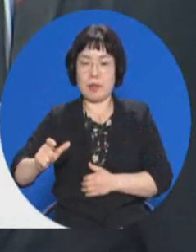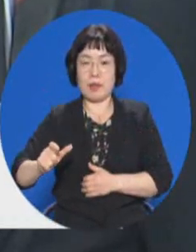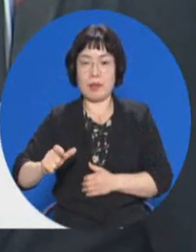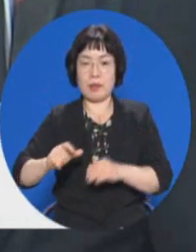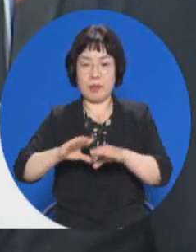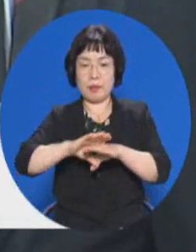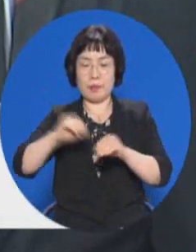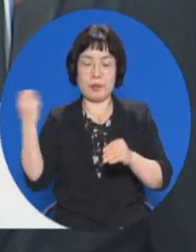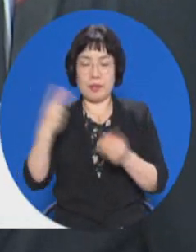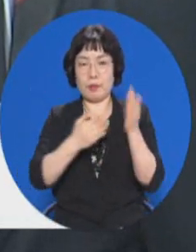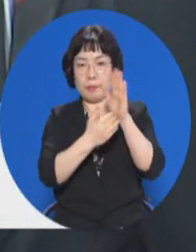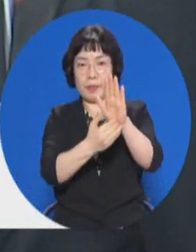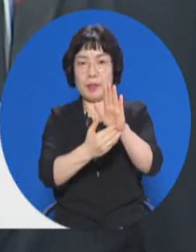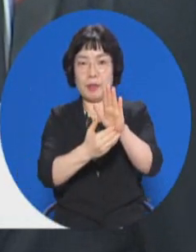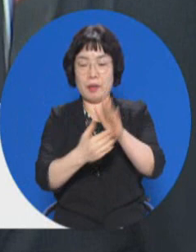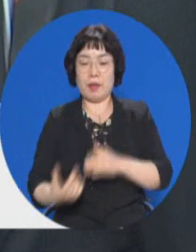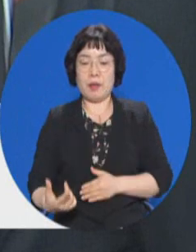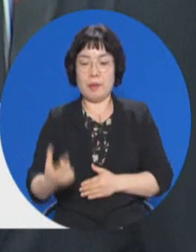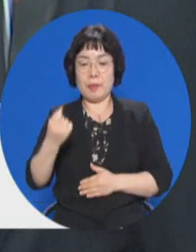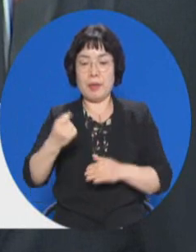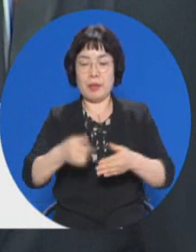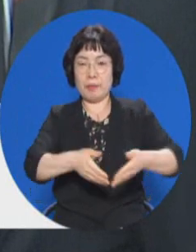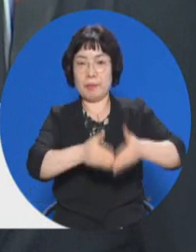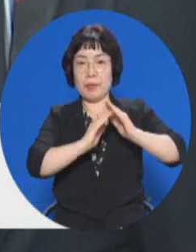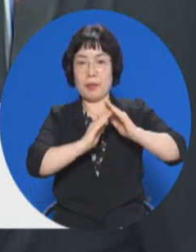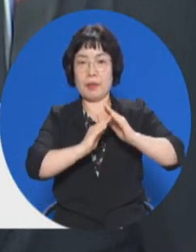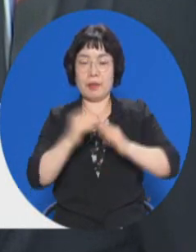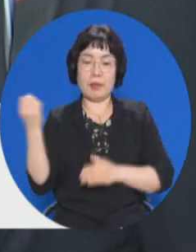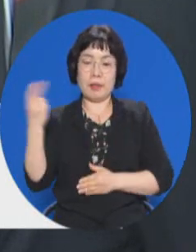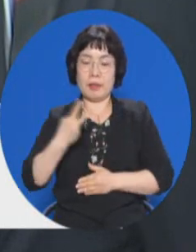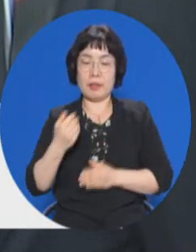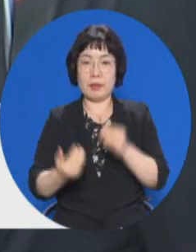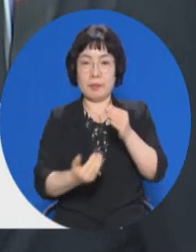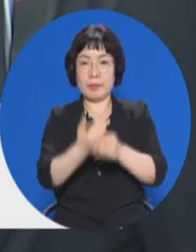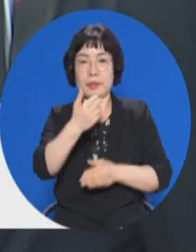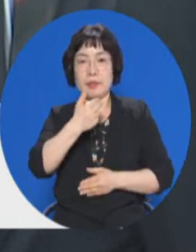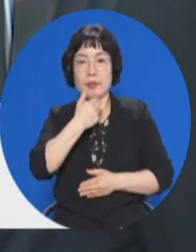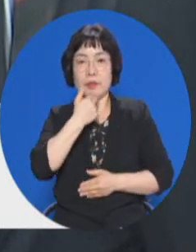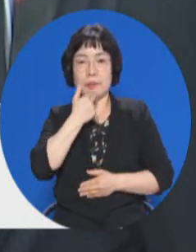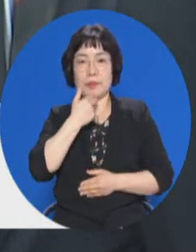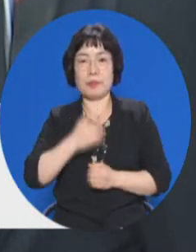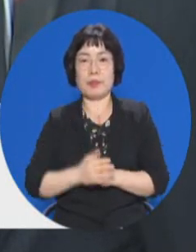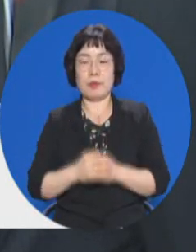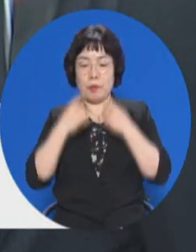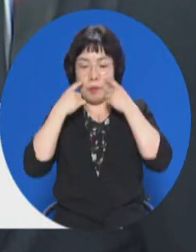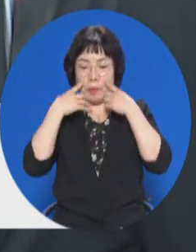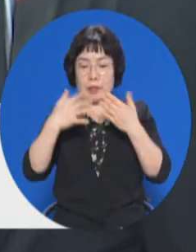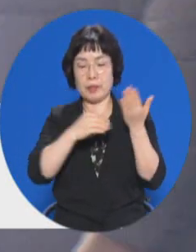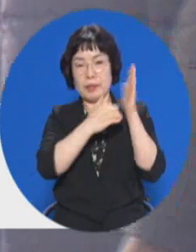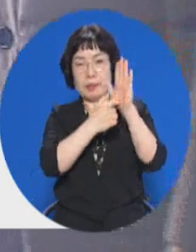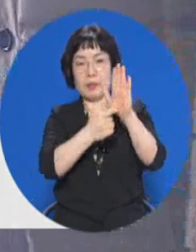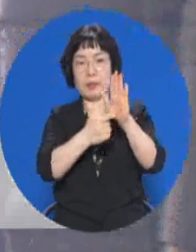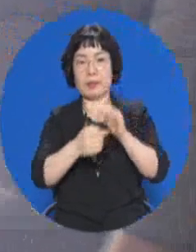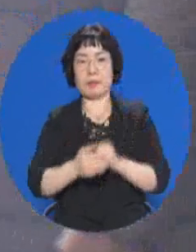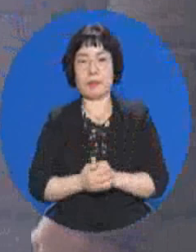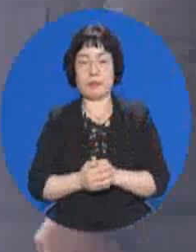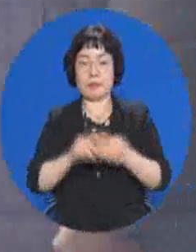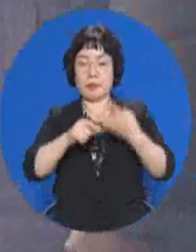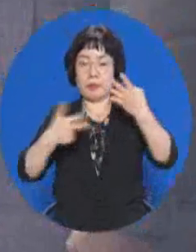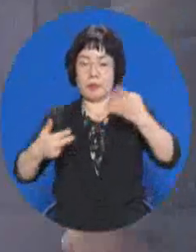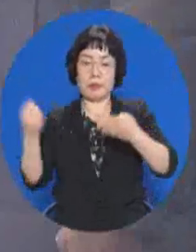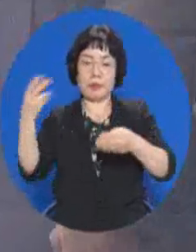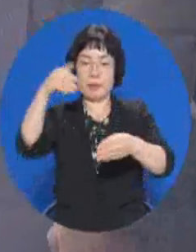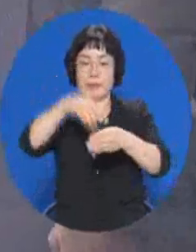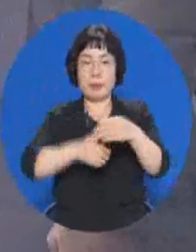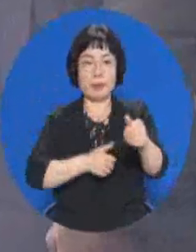방지 대책을 최단 시일 내 수립해서 다시는 이런 일이 없도록 확실히 하겠습니다. 4.7 재보선을